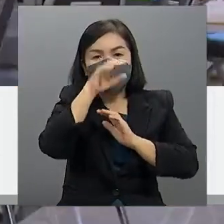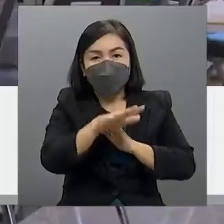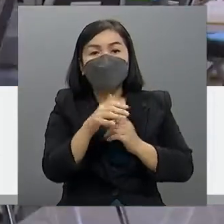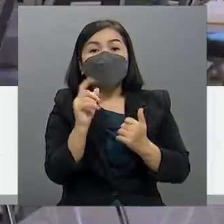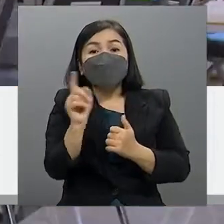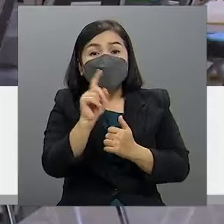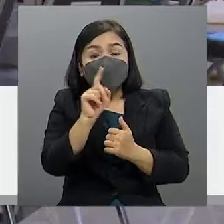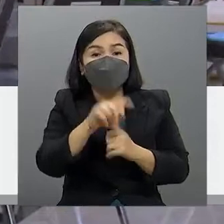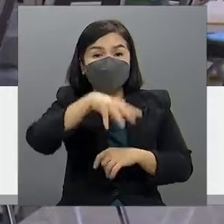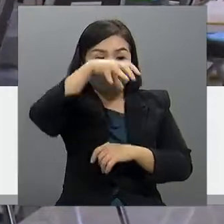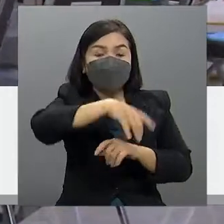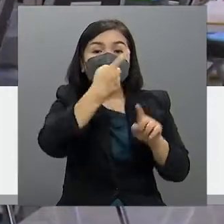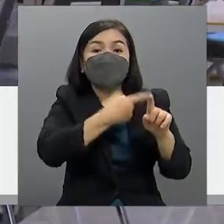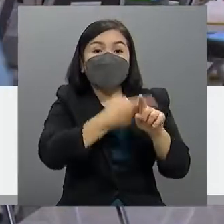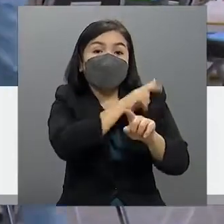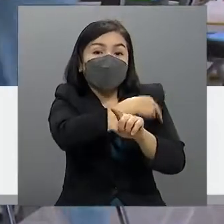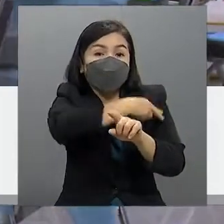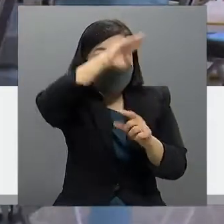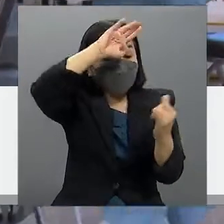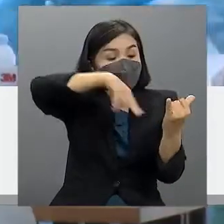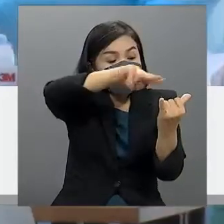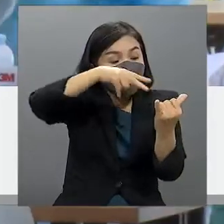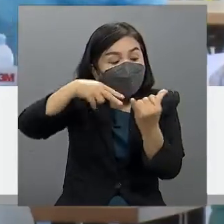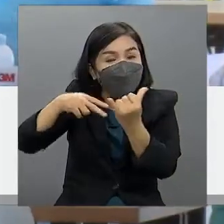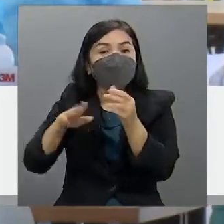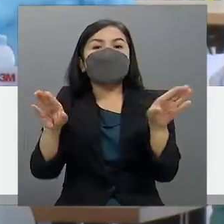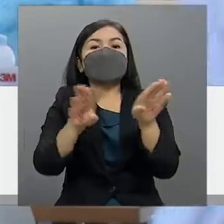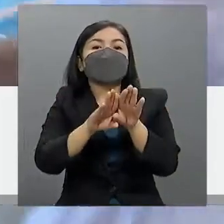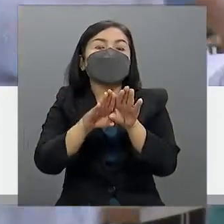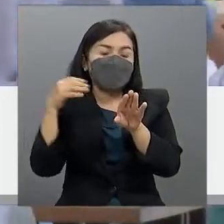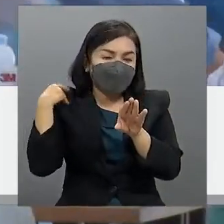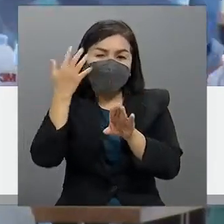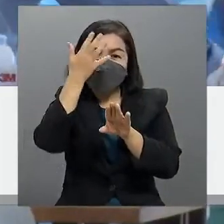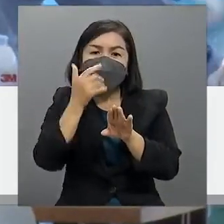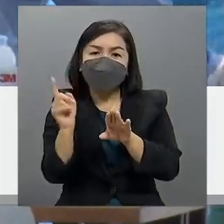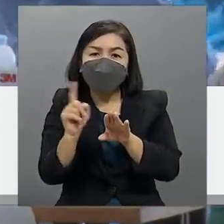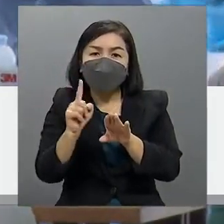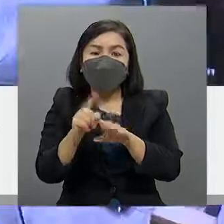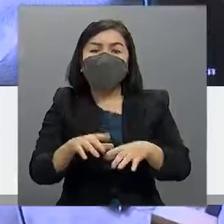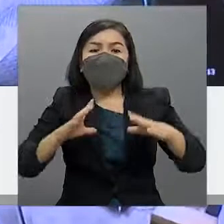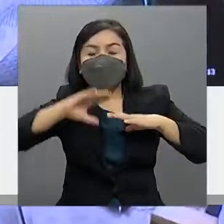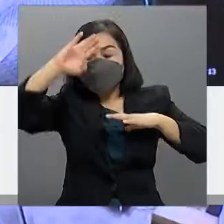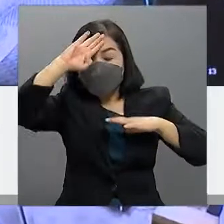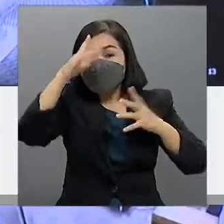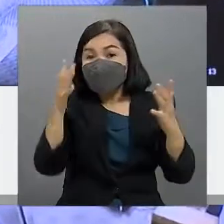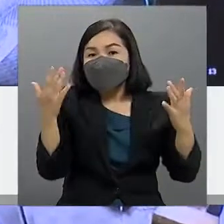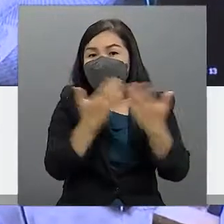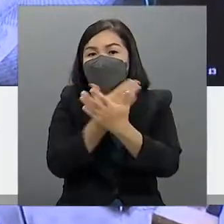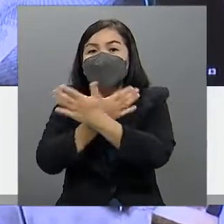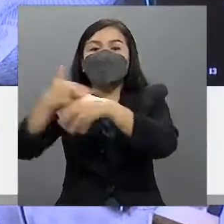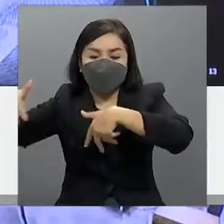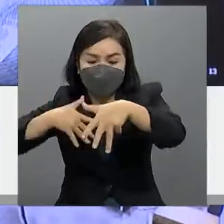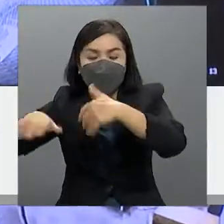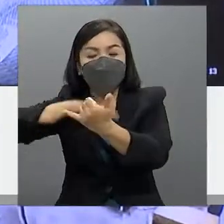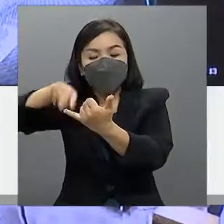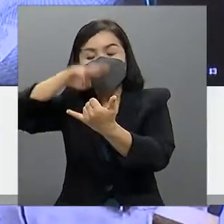งสินค้านานาชาติเฉลิมพระเกียรติ7รอบพระชนมพรรษากลางเดือนนี้แล้วจะใช้ศูนย์ CI แต่ละชุมชนในการดูแลผู้ติดเชื้อแ